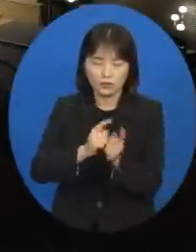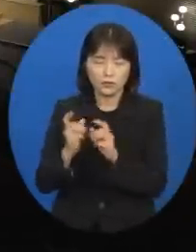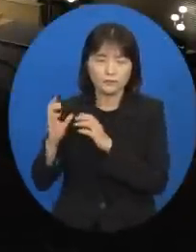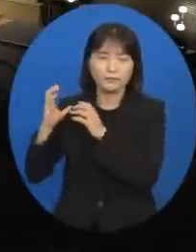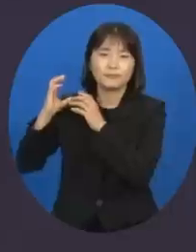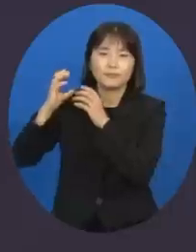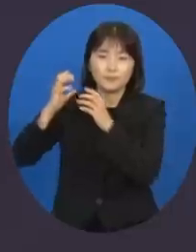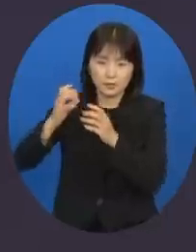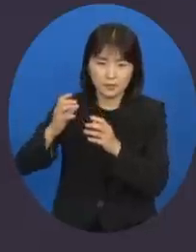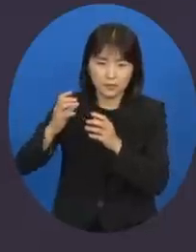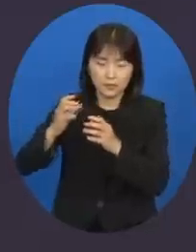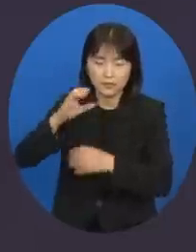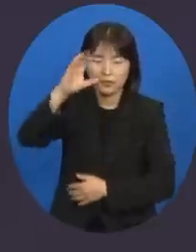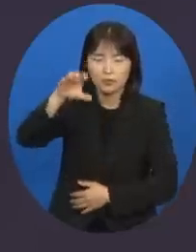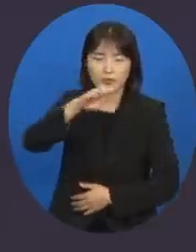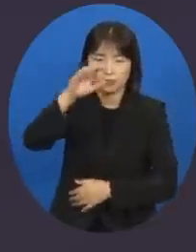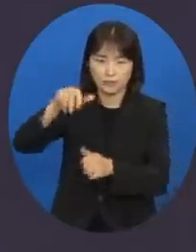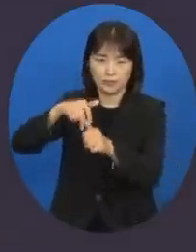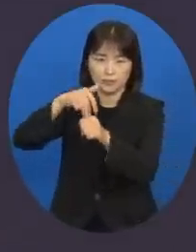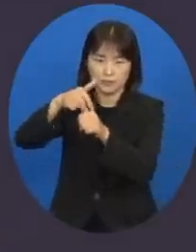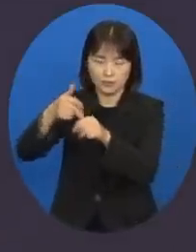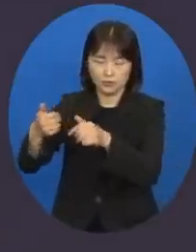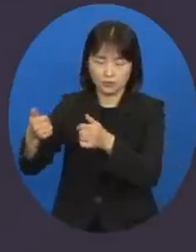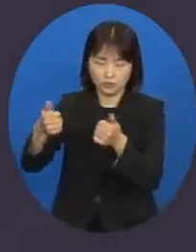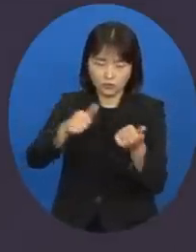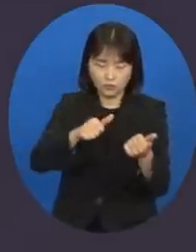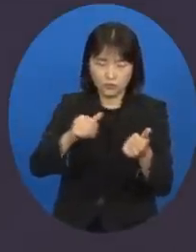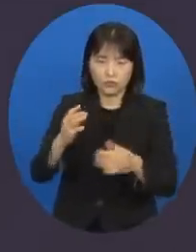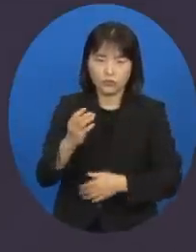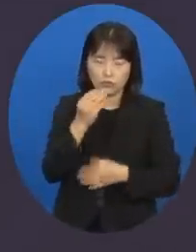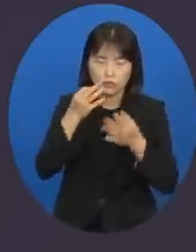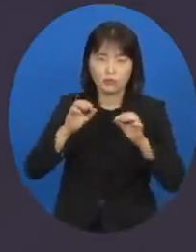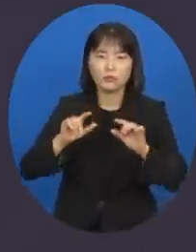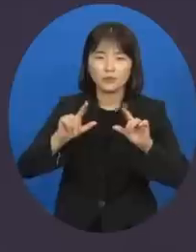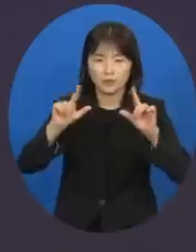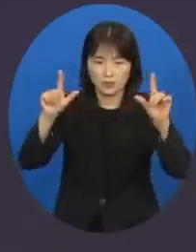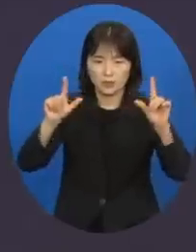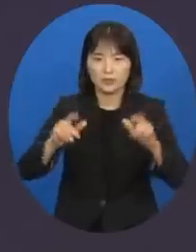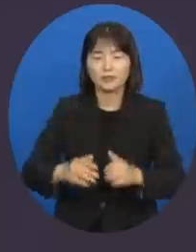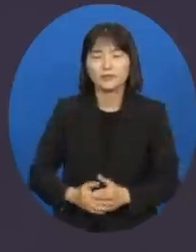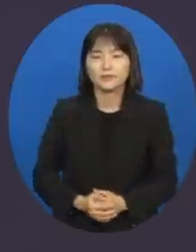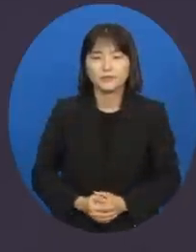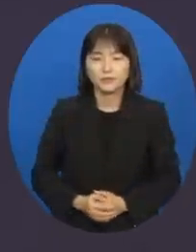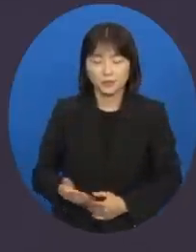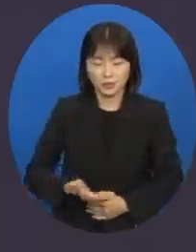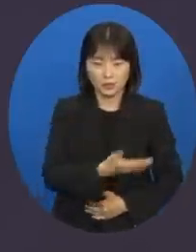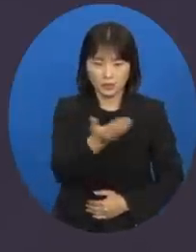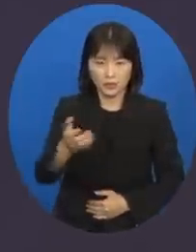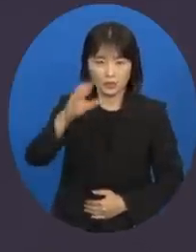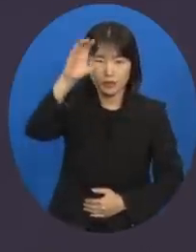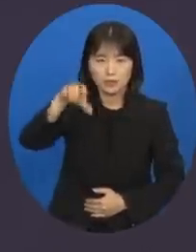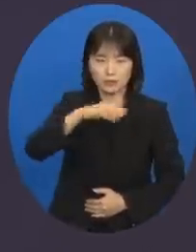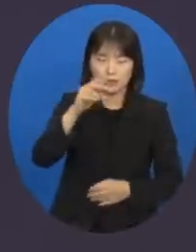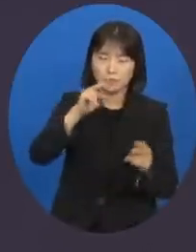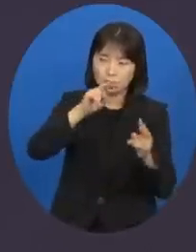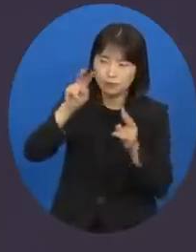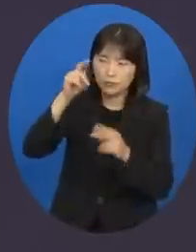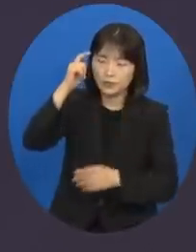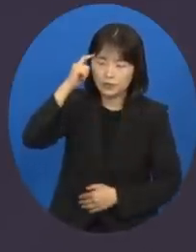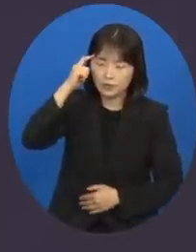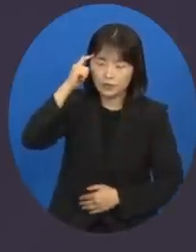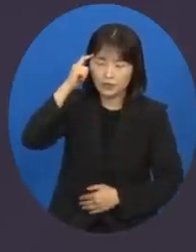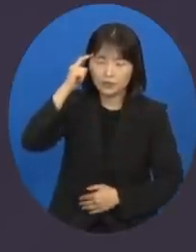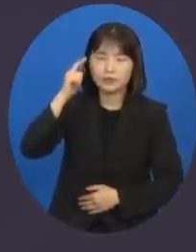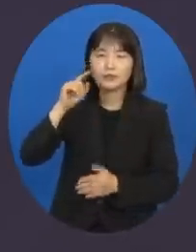지시고 십자가에서 달려 죽으신 성금요일입니다. 여러분들은 십자가를 바라보시고 생각하시면